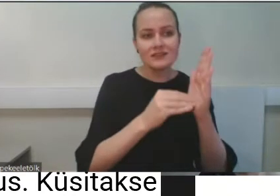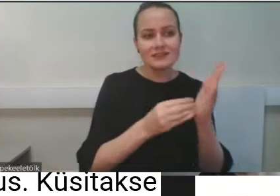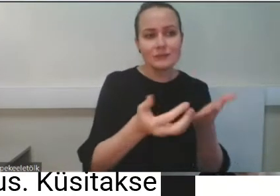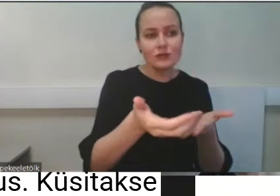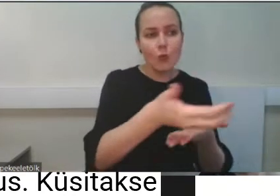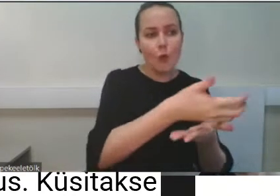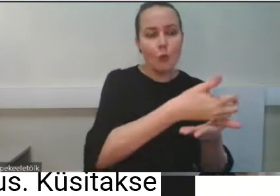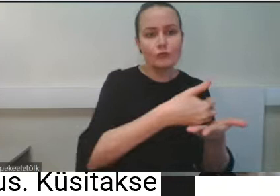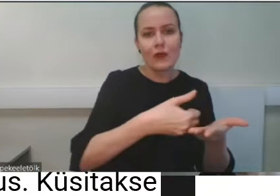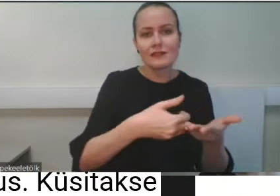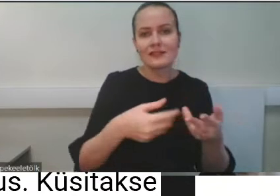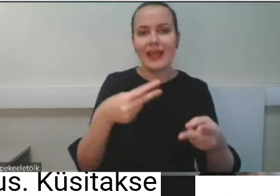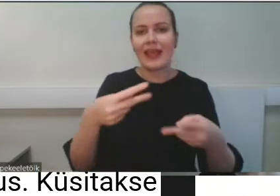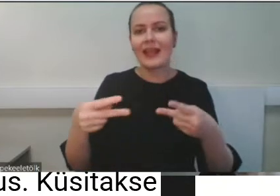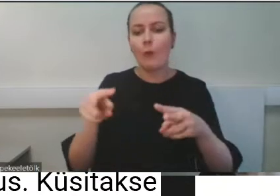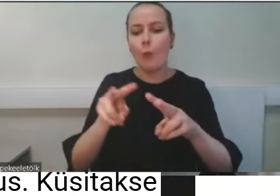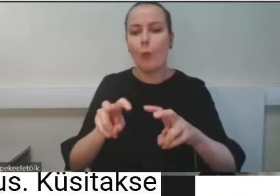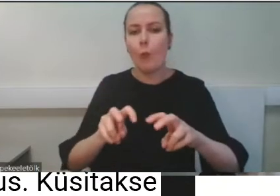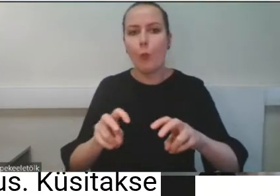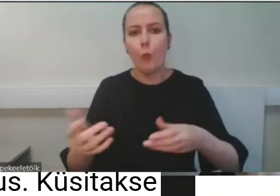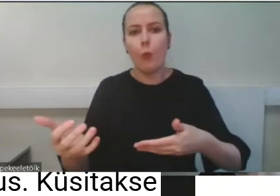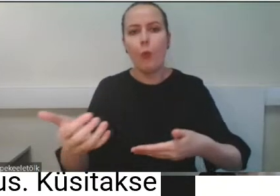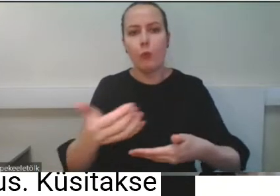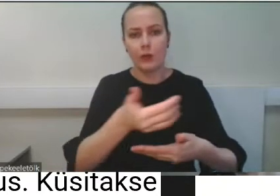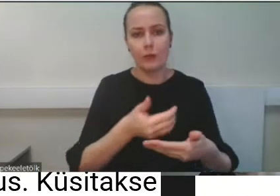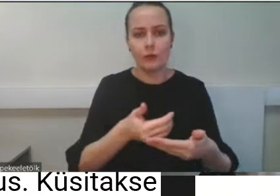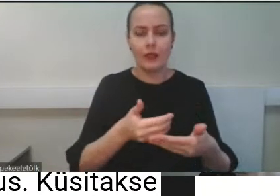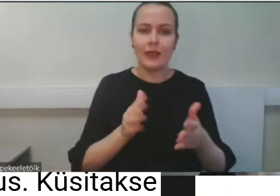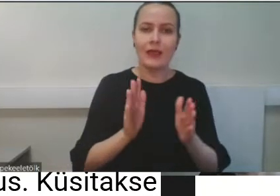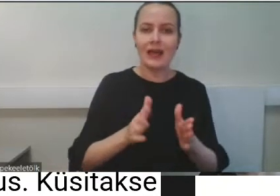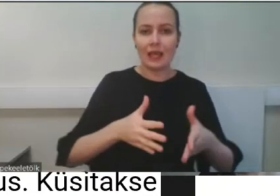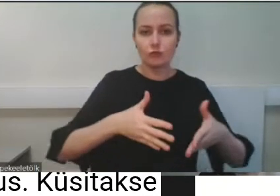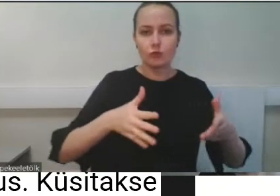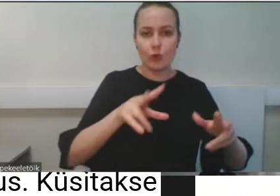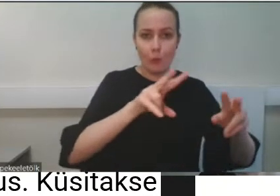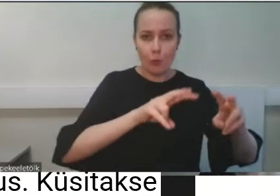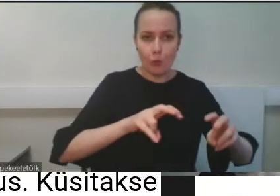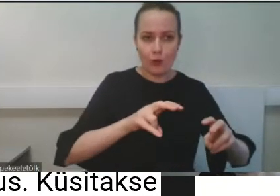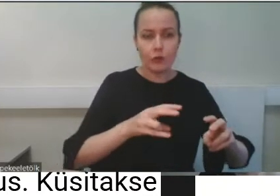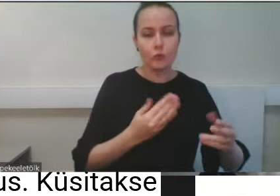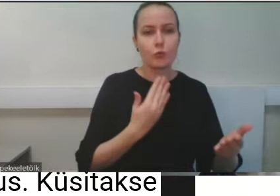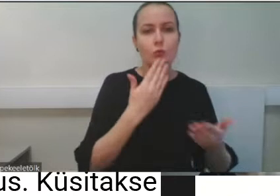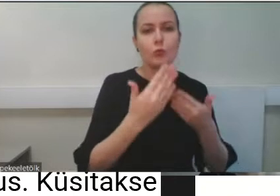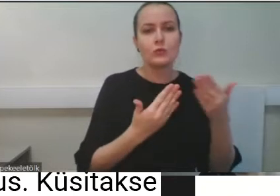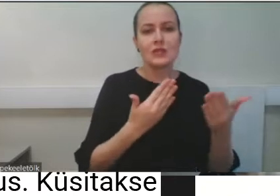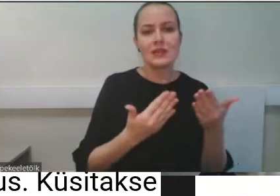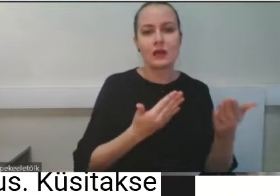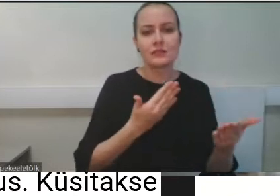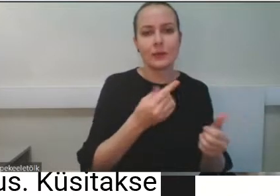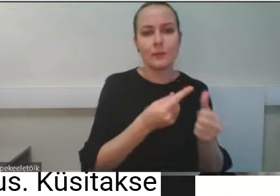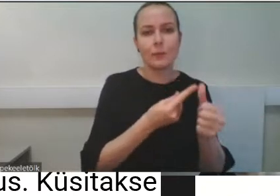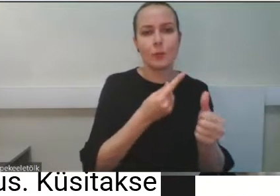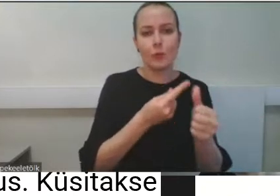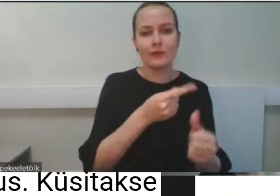Need rääkisin siin juba, et üks osa, millega andmed kogutakse, on erinevad uuringud. Ja